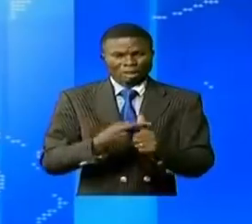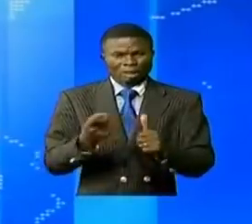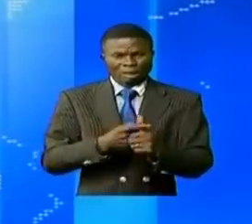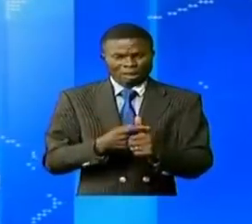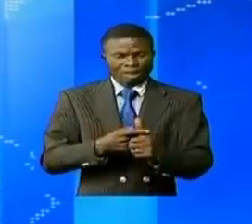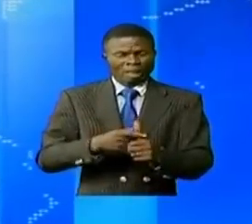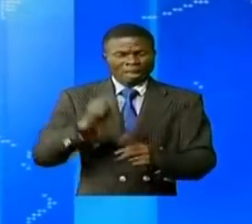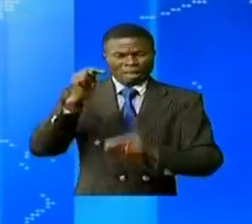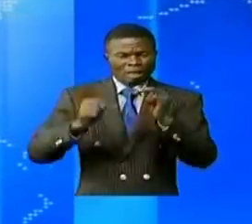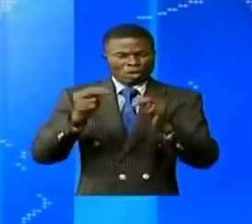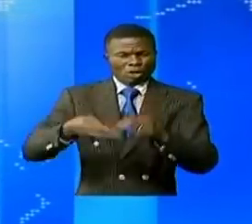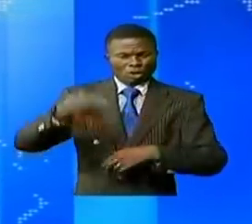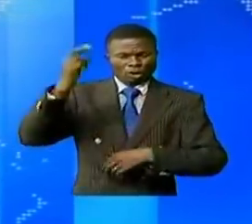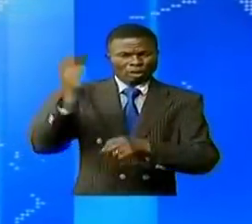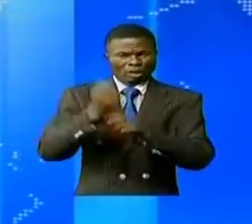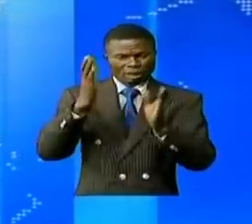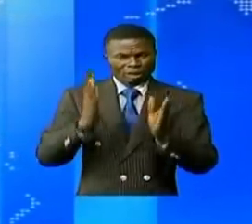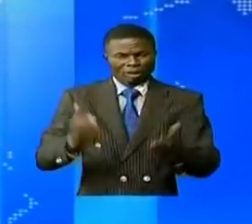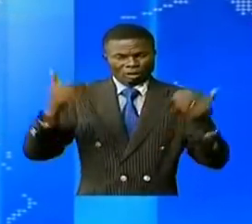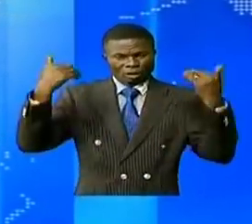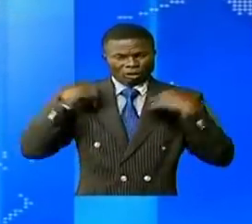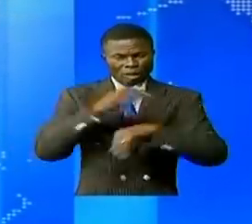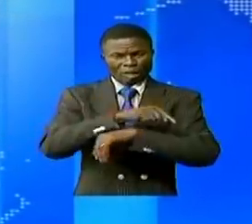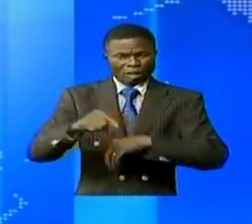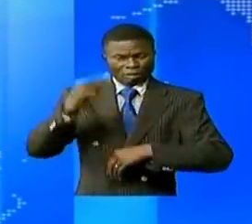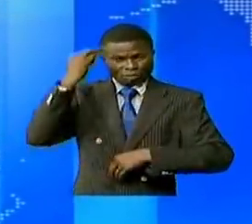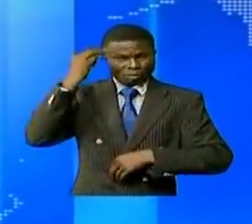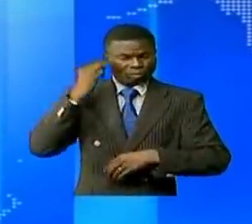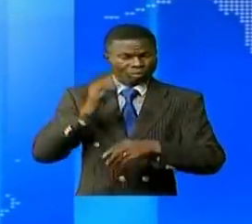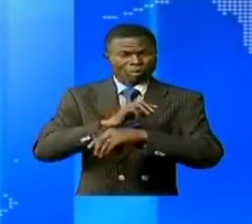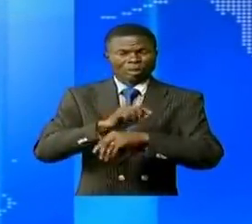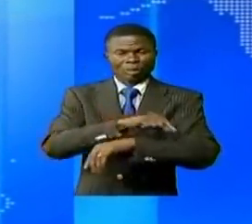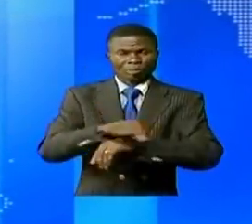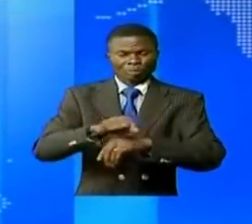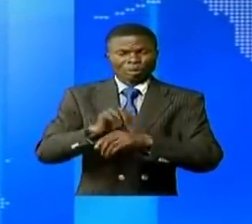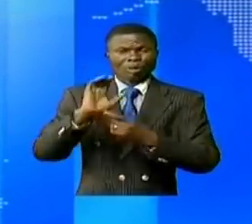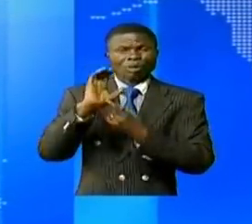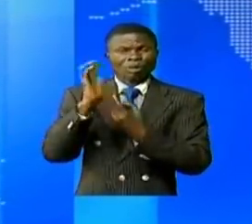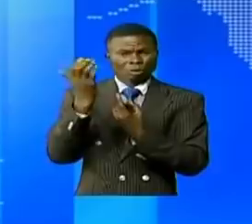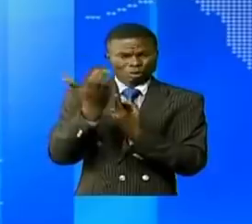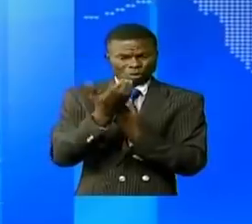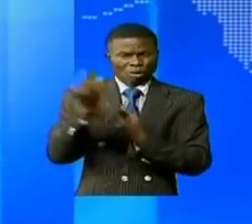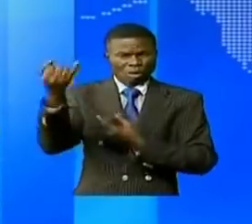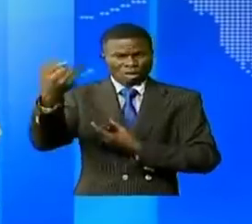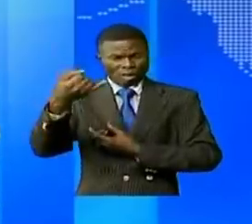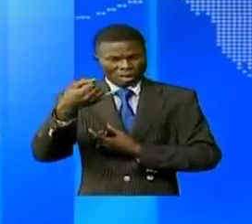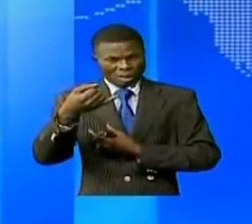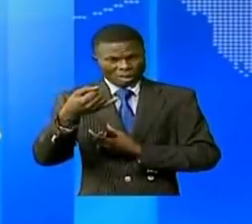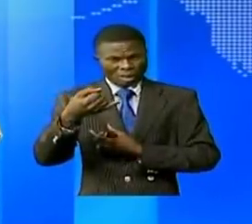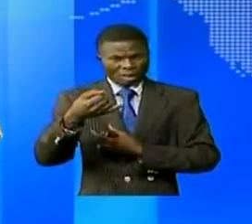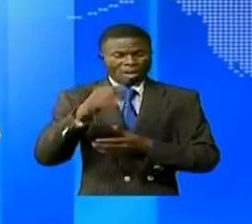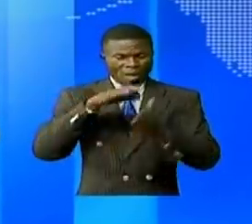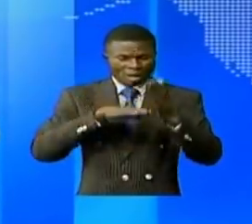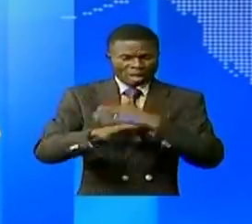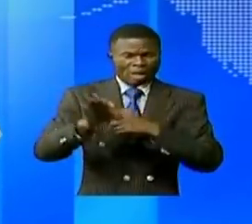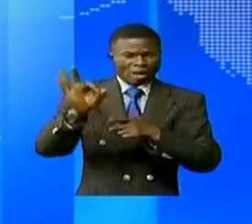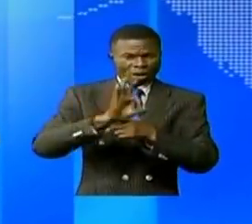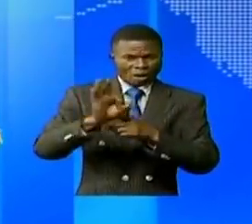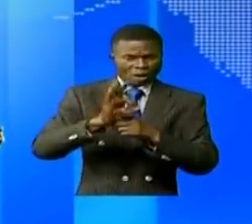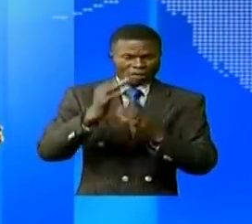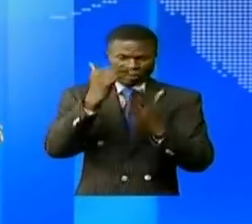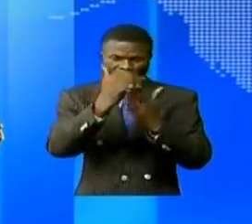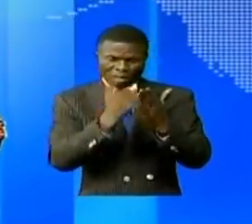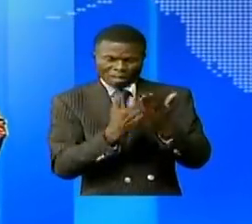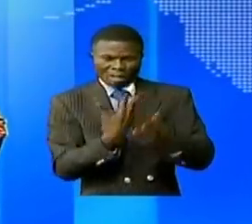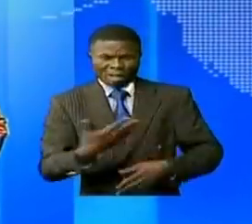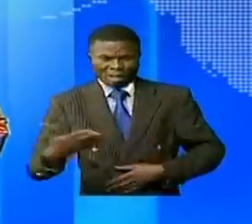niveau des agents et cadres du ministère de la Culture et Arts. Et bien, c'est ce qui se fait. Ils sont à l'école de l'inventaire de ce patrimoine